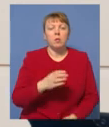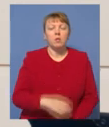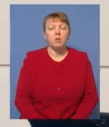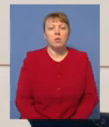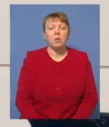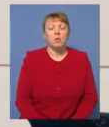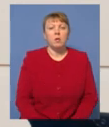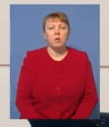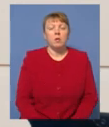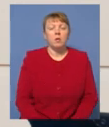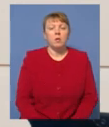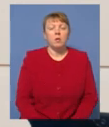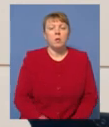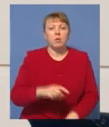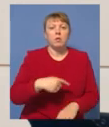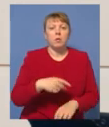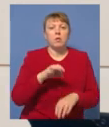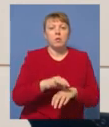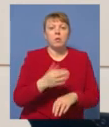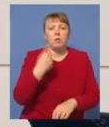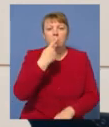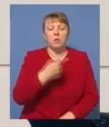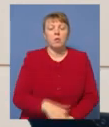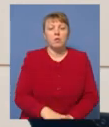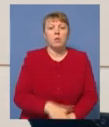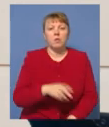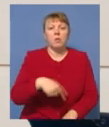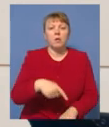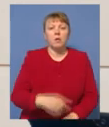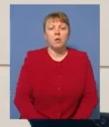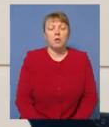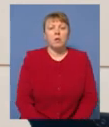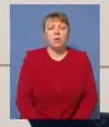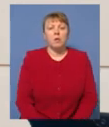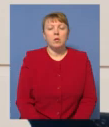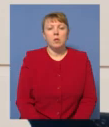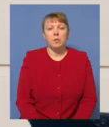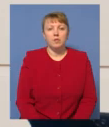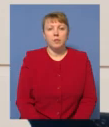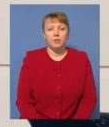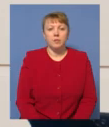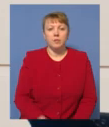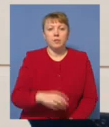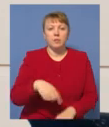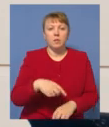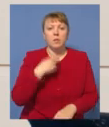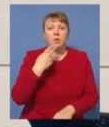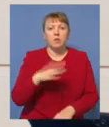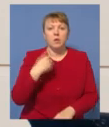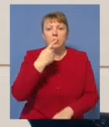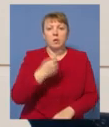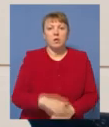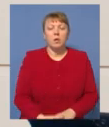преследования. В то же время в отношении этого лица длительное время проводились следственные действия. Лицо привлекалось в